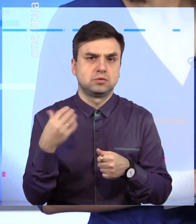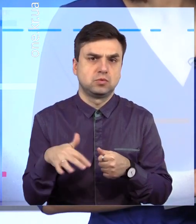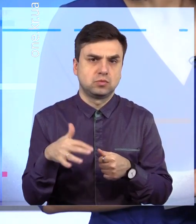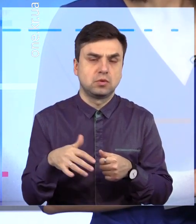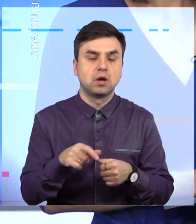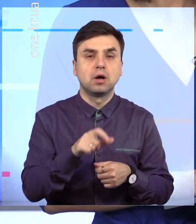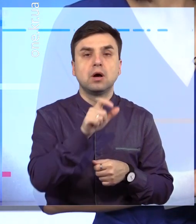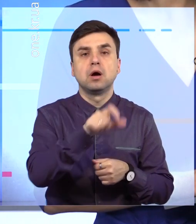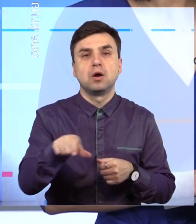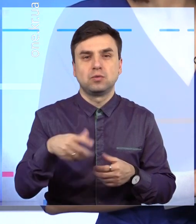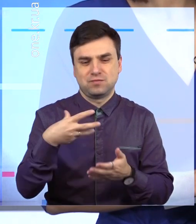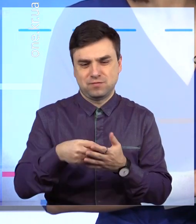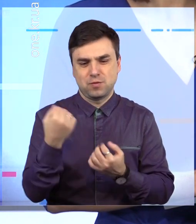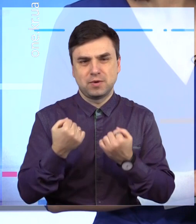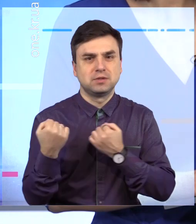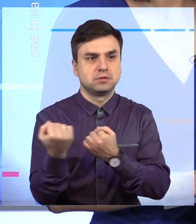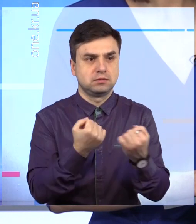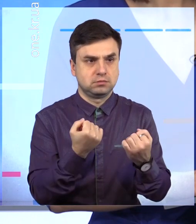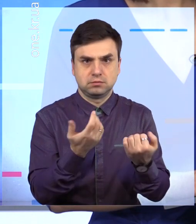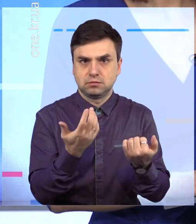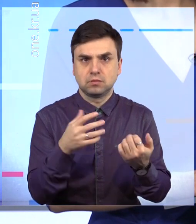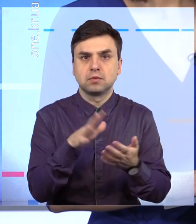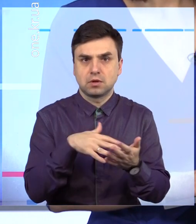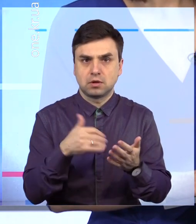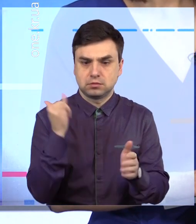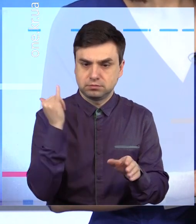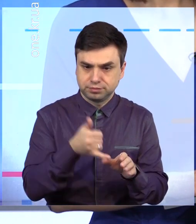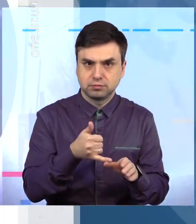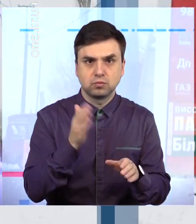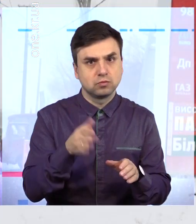своїх автівках, дізнавались наші кореспонденти.